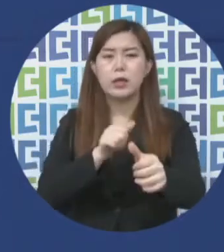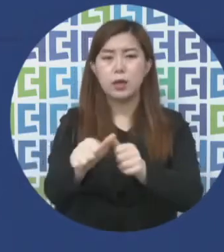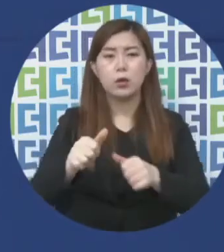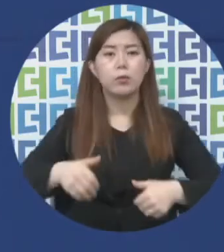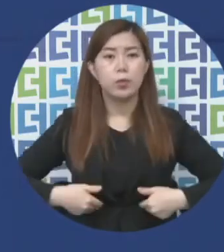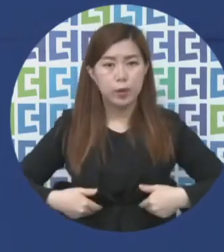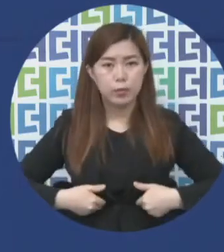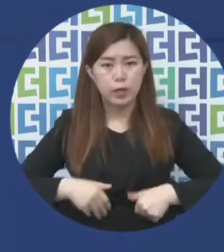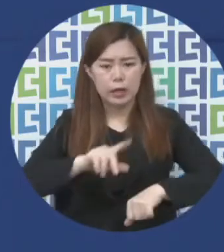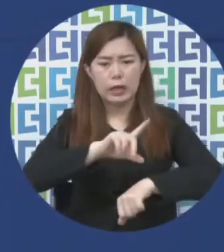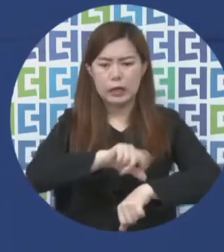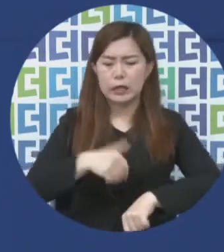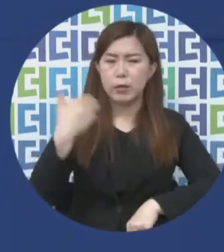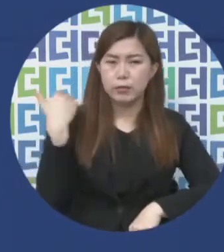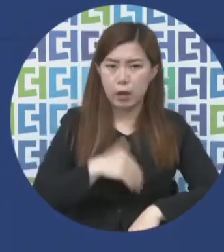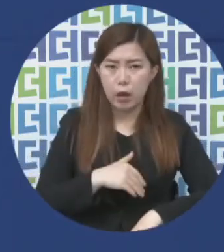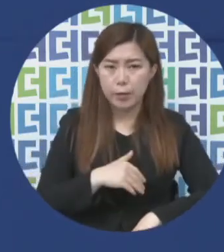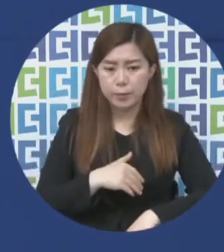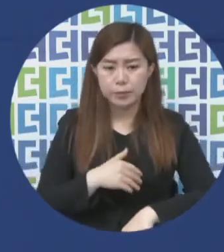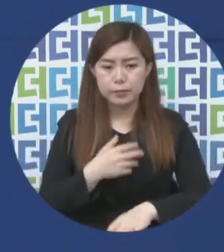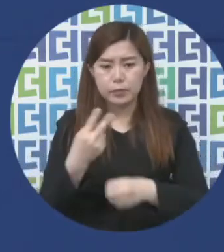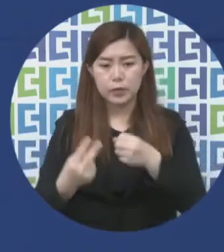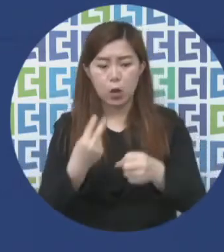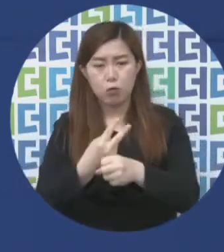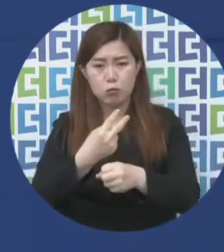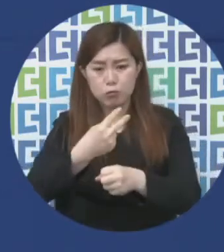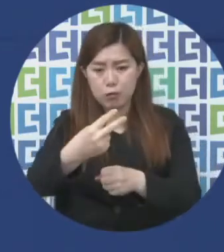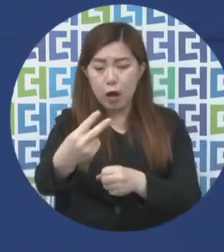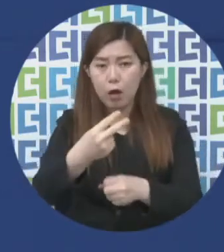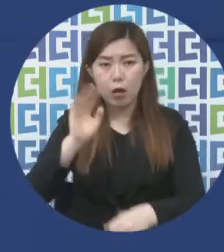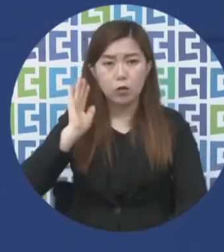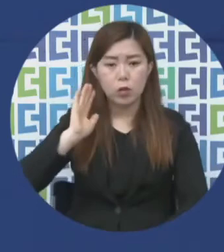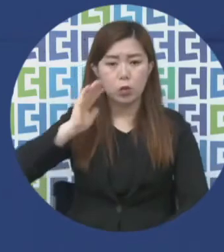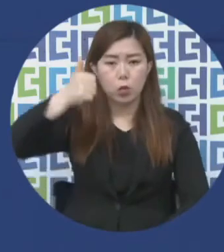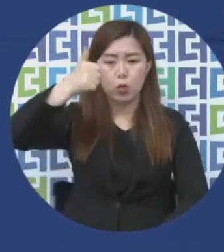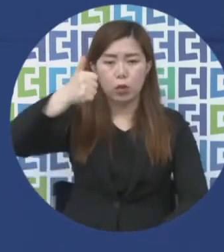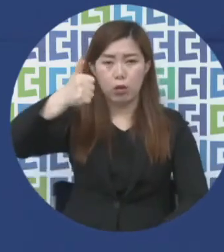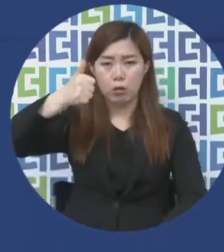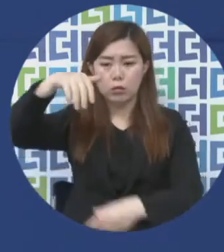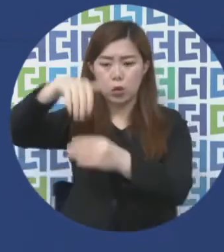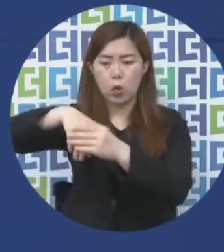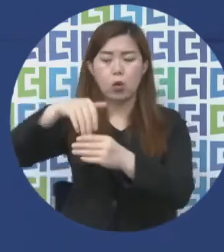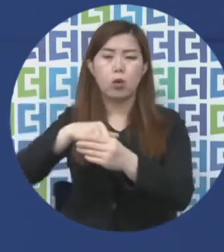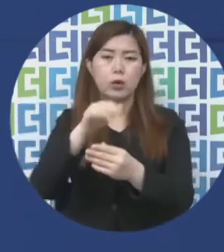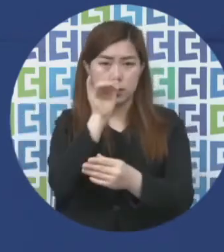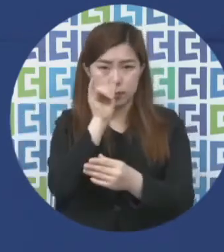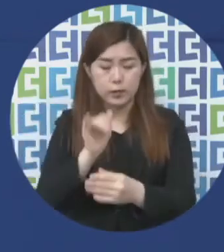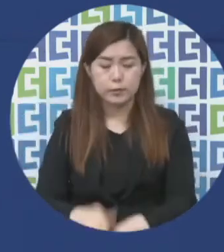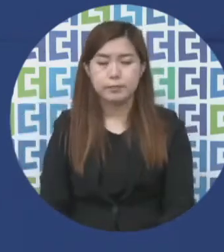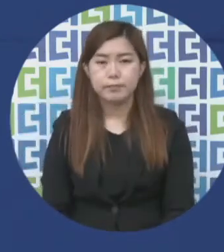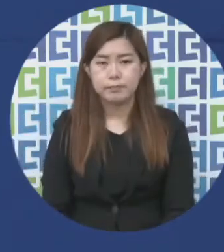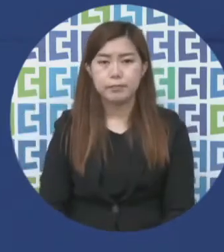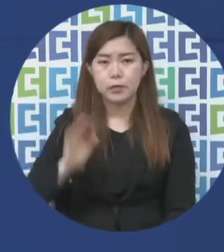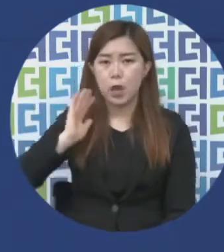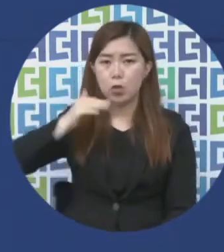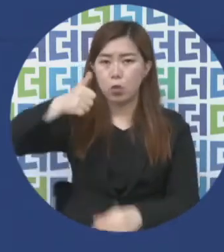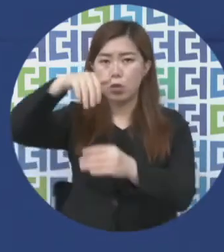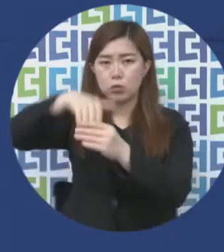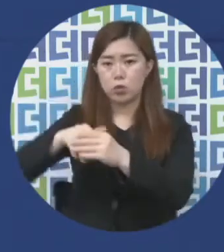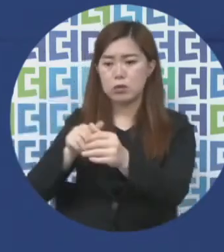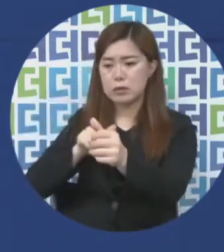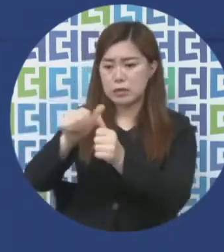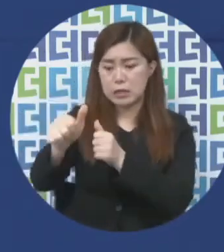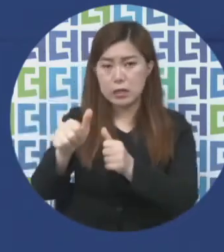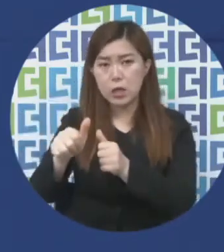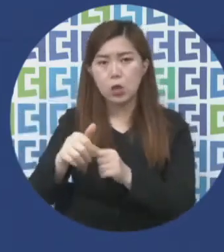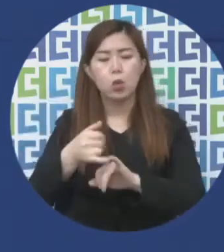시간이 없습니다. 2년 후면 대한민국의 미래를 결정하는 대통령 선거가 열립니다. 대선 승리, 지난